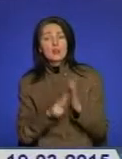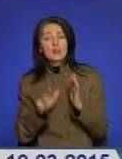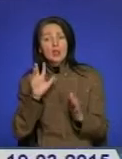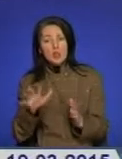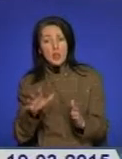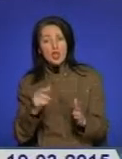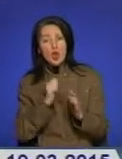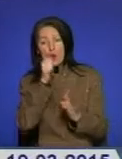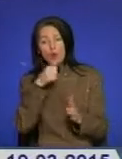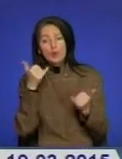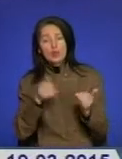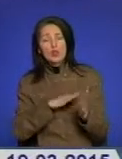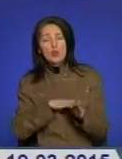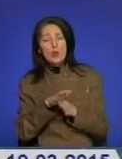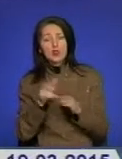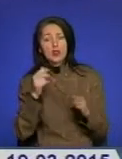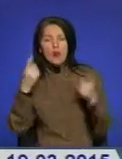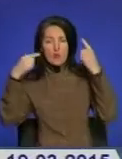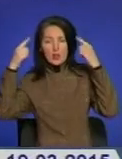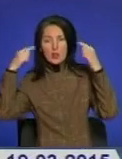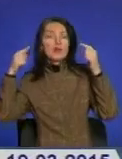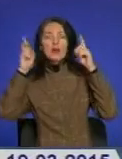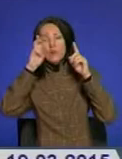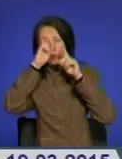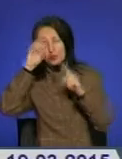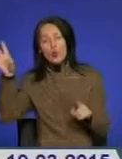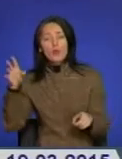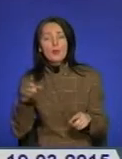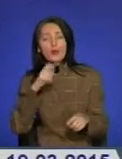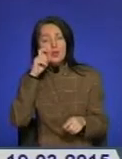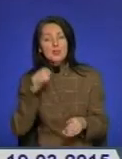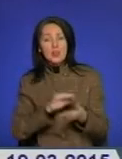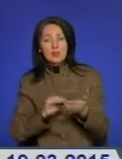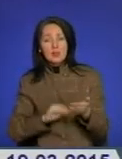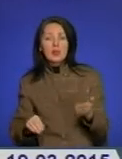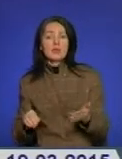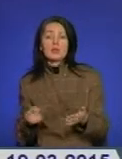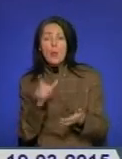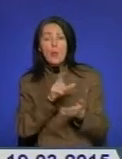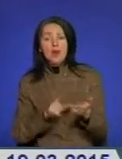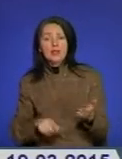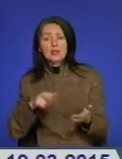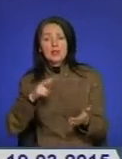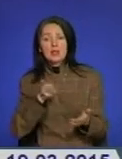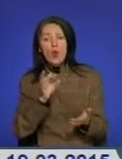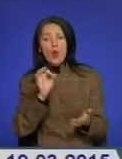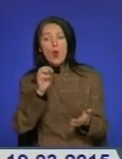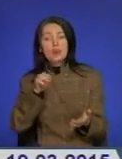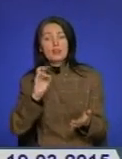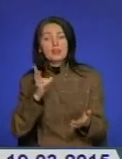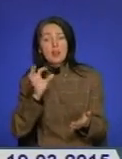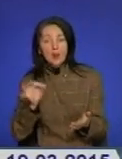85 років сьогодні виповнюється видатній українській письменниці, поетесі-шістдесятниці Ліні Костенко. В обласній універсальній